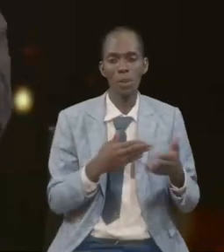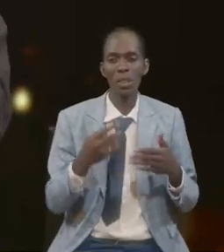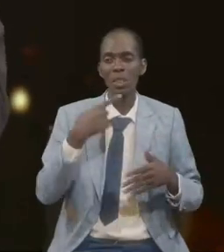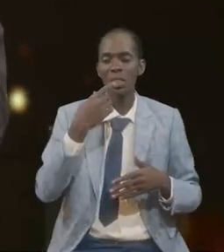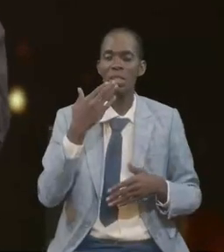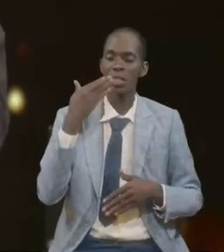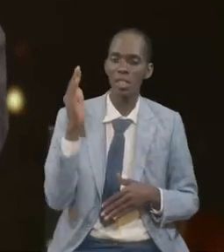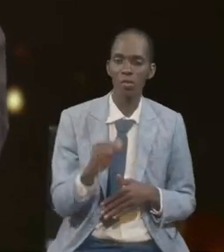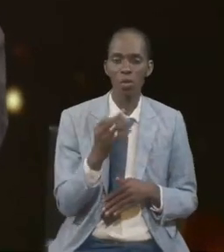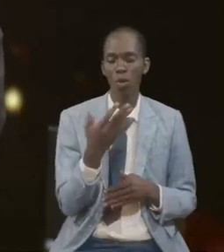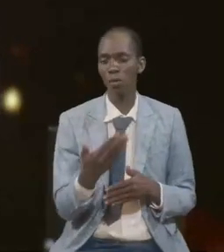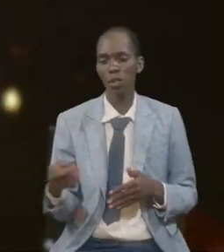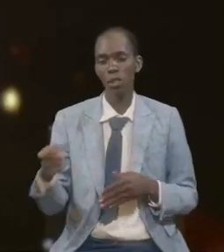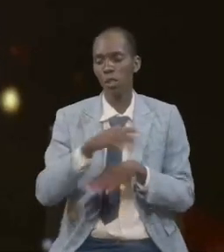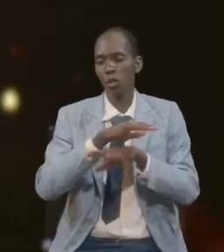dit, ce sont des.